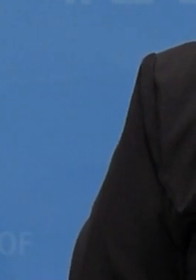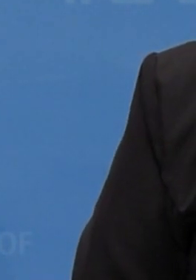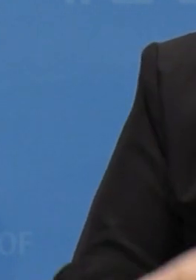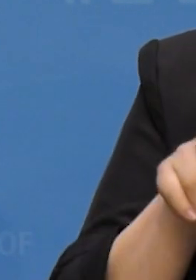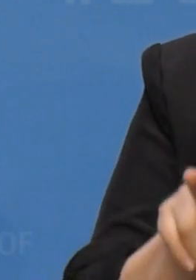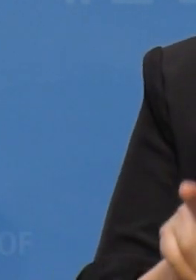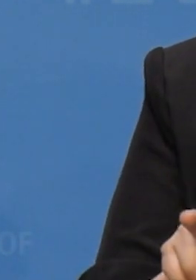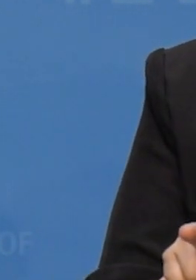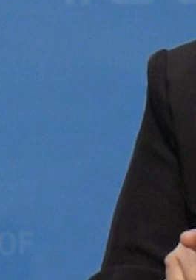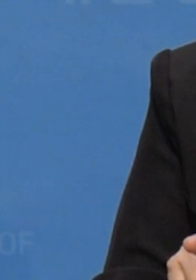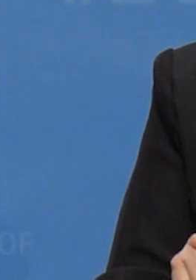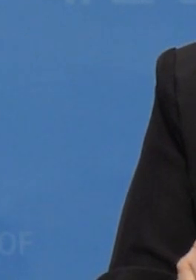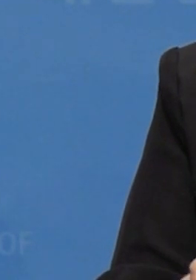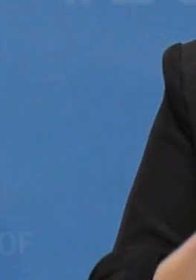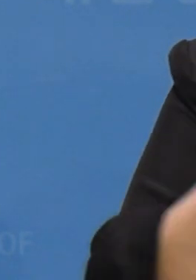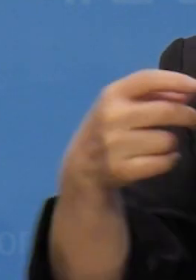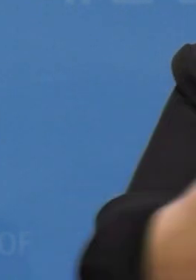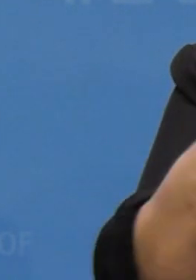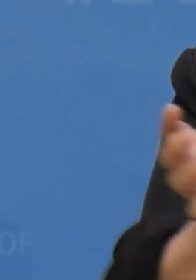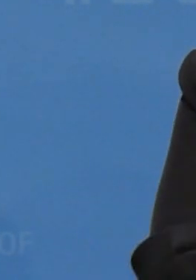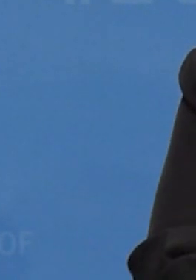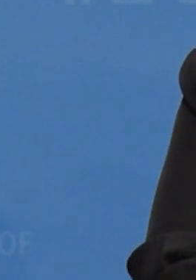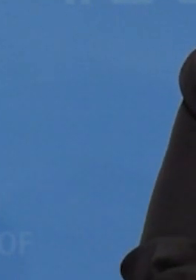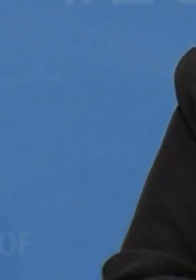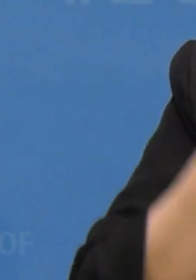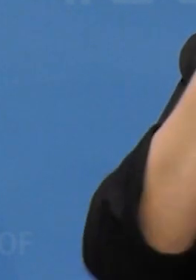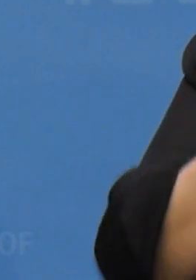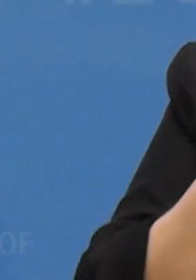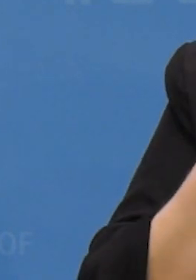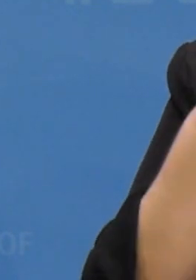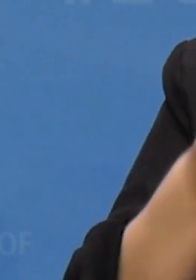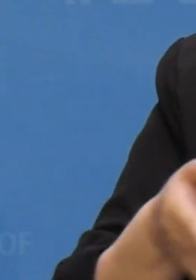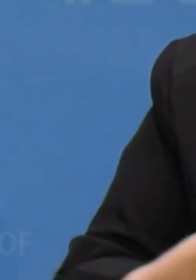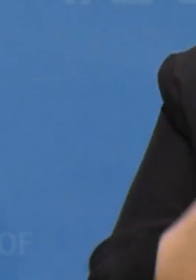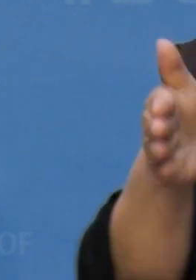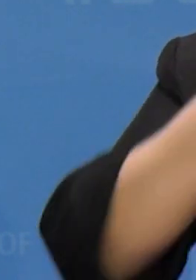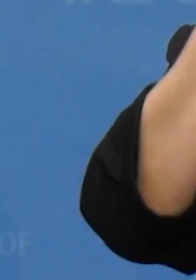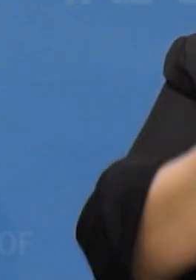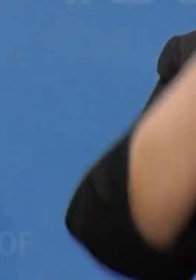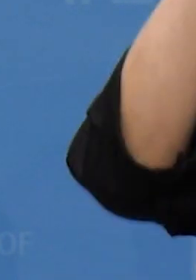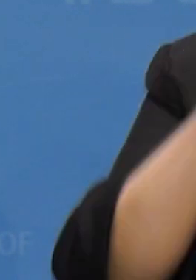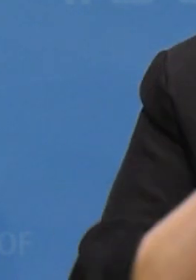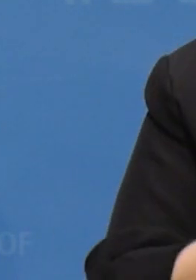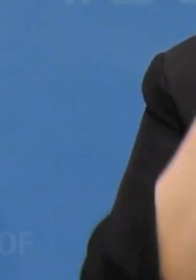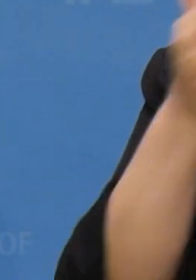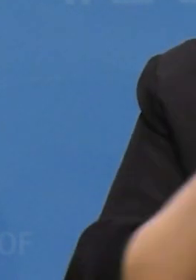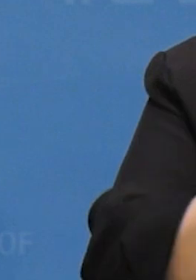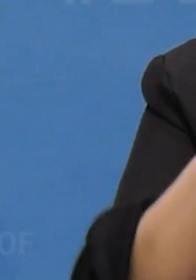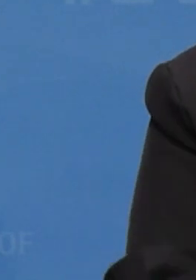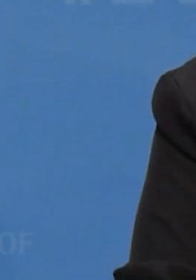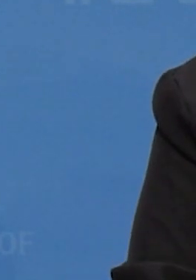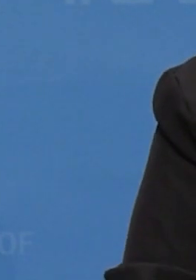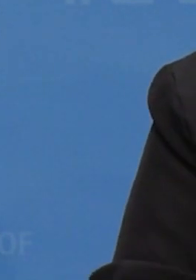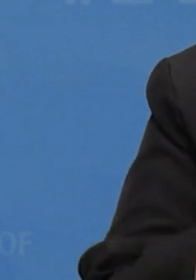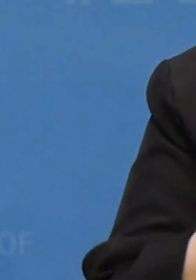이제 와서 국토교통부가 노선이 결정되는 과정에서 경기도를 배제했다라거나